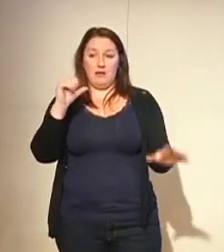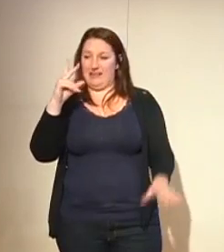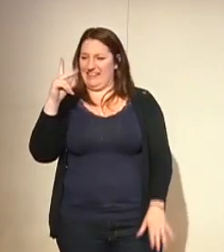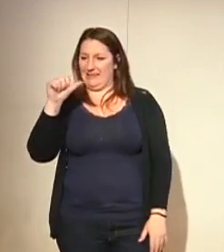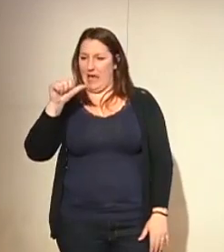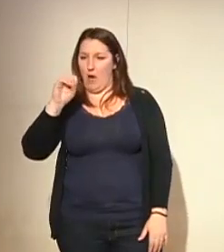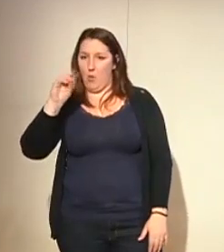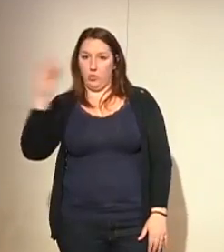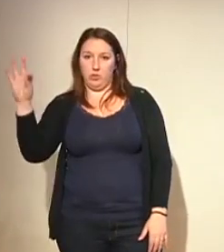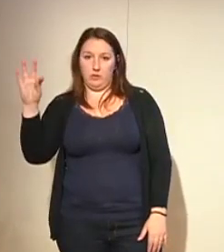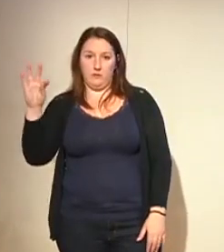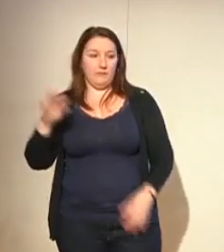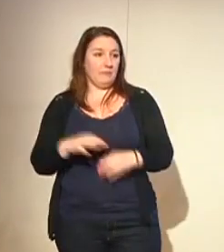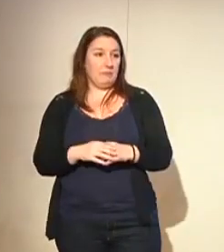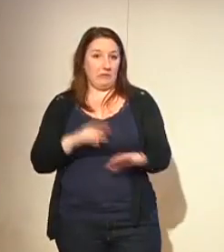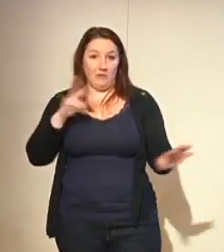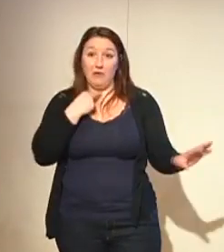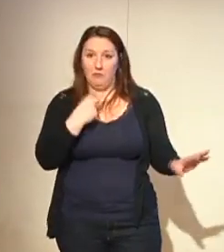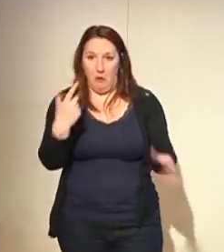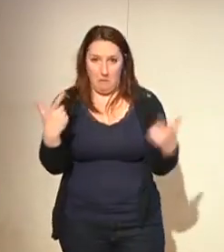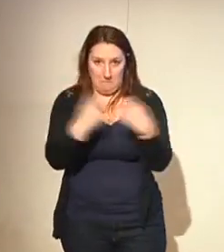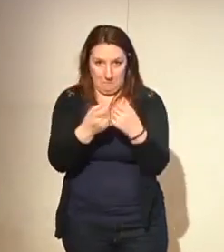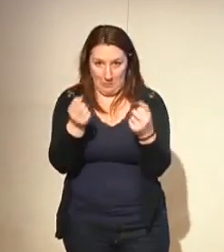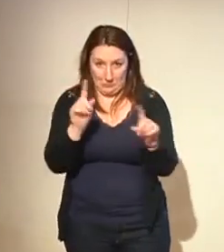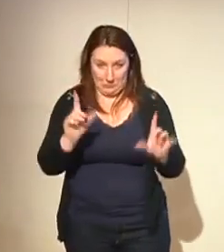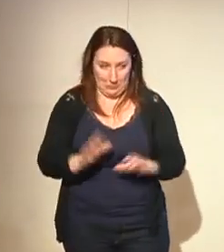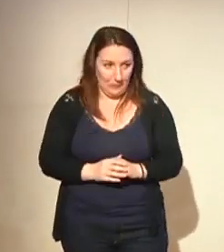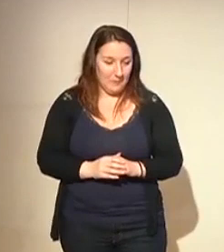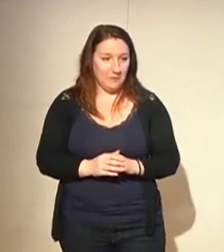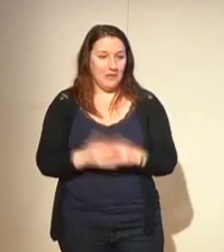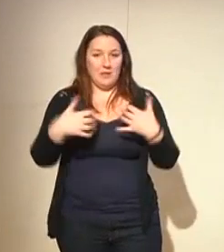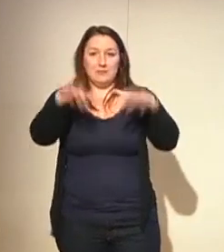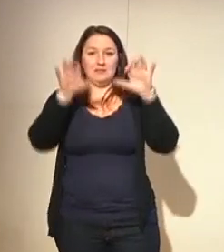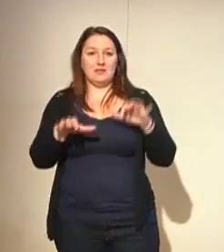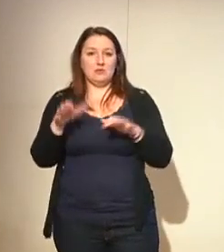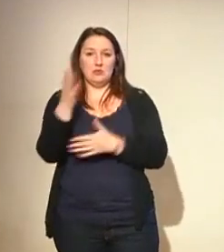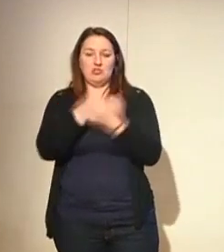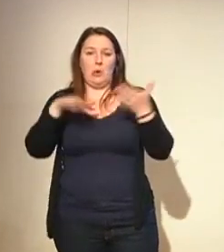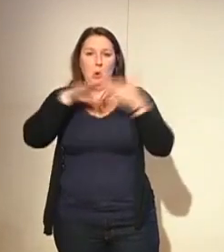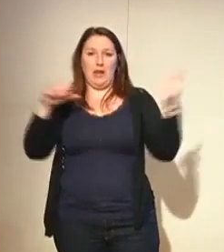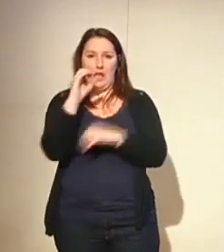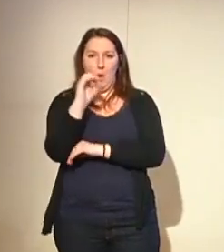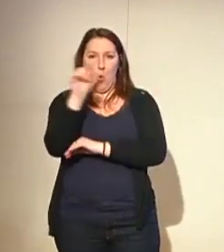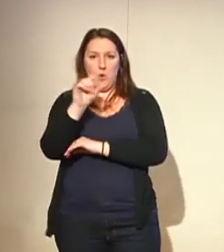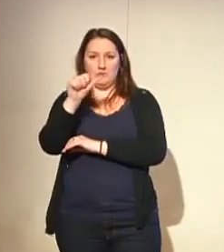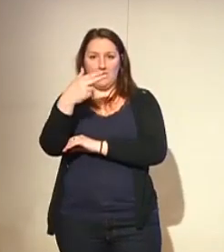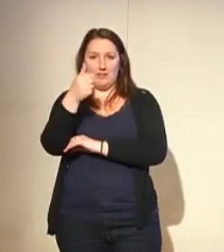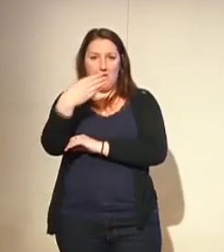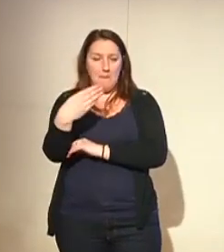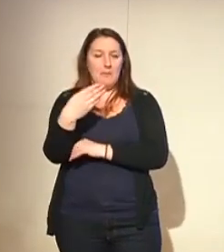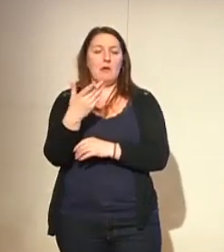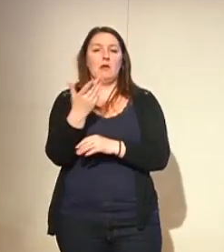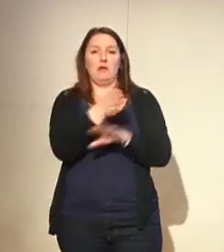cout je suis pas sûr de la prononciation administratrice du relais auanam et Alain